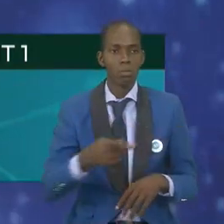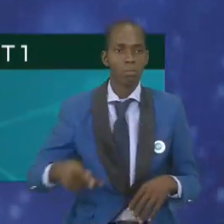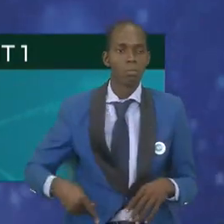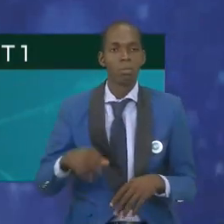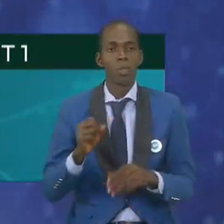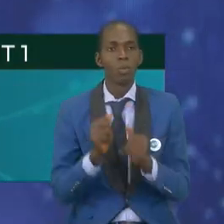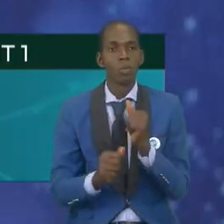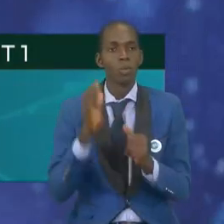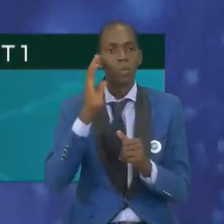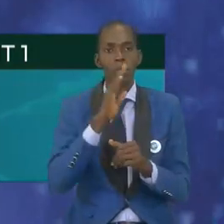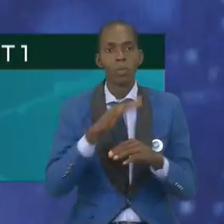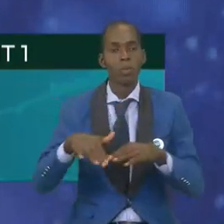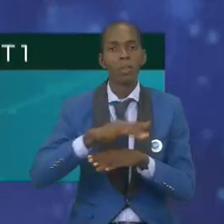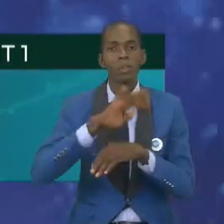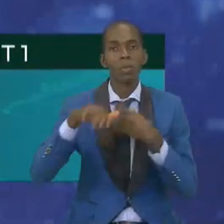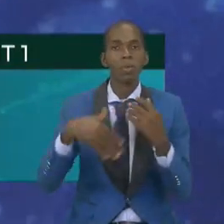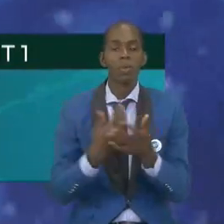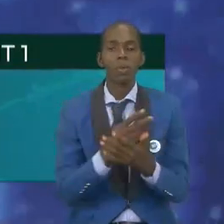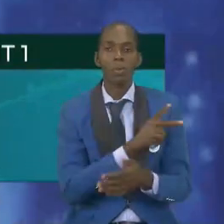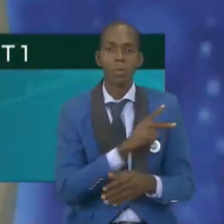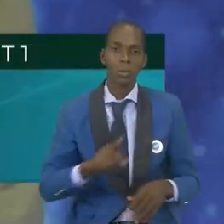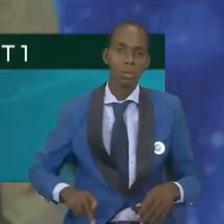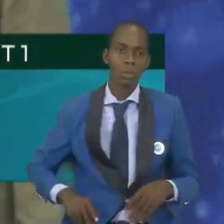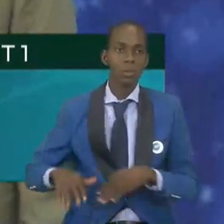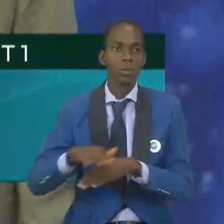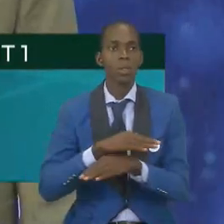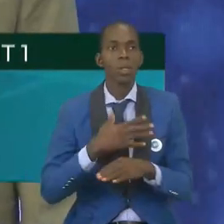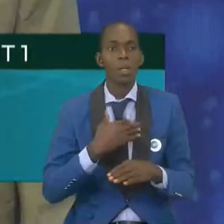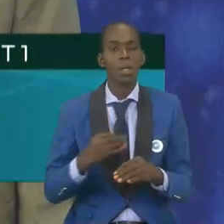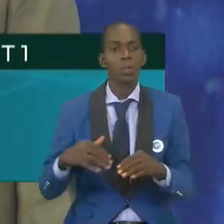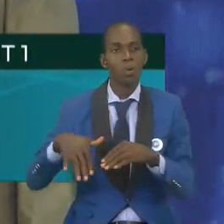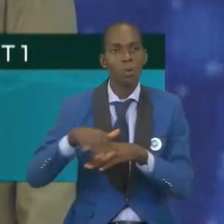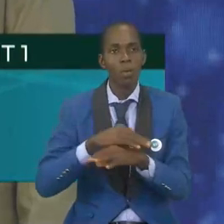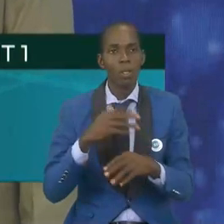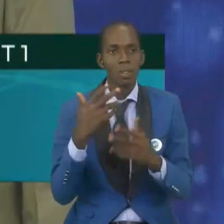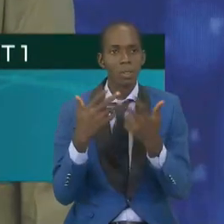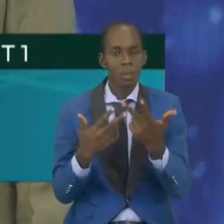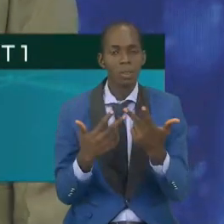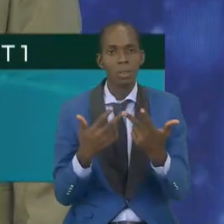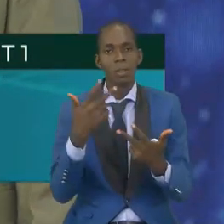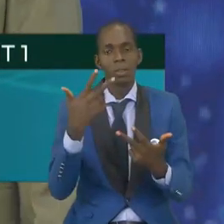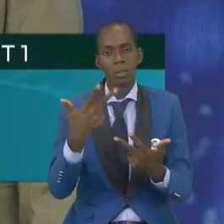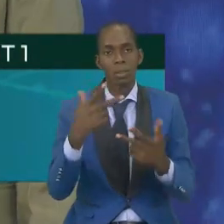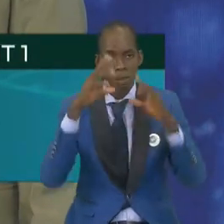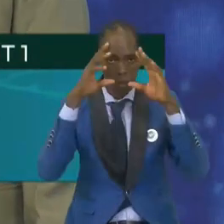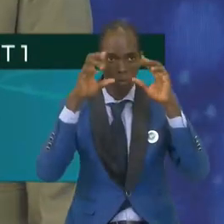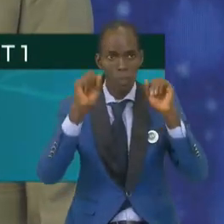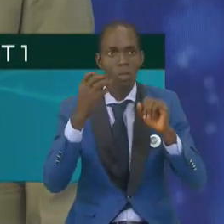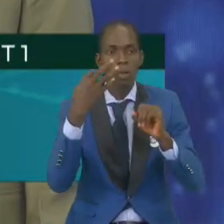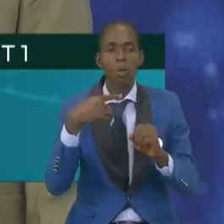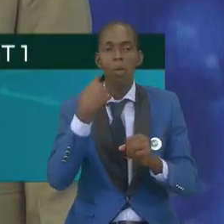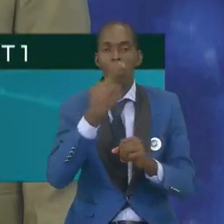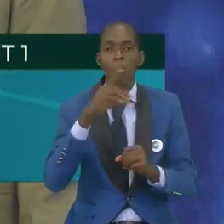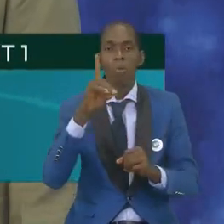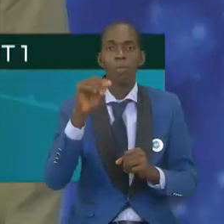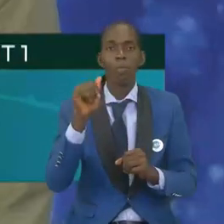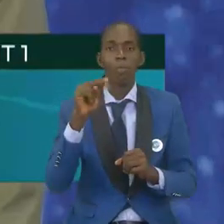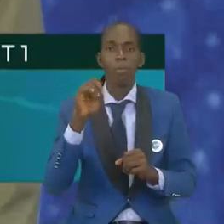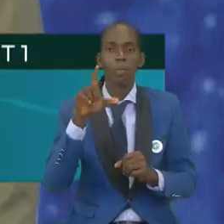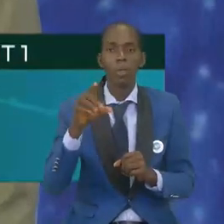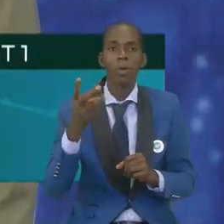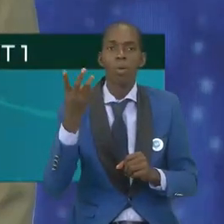qui devaient être dans tout le royaume. Verset 2. Il mit à leur tête trois